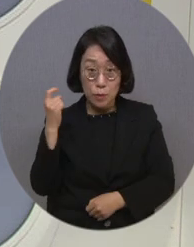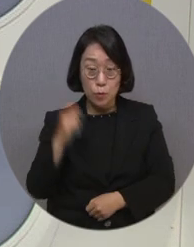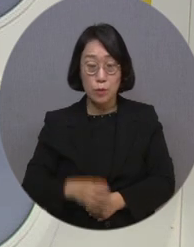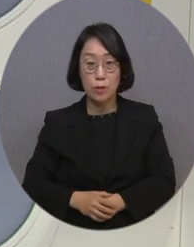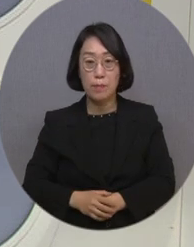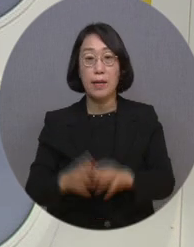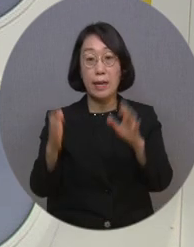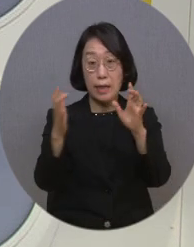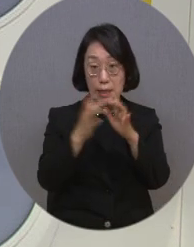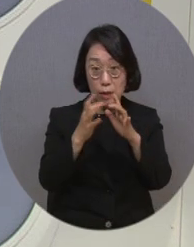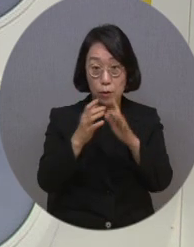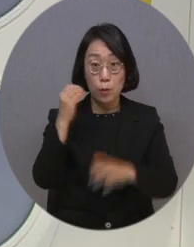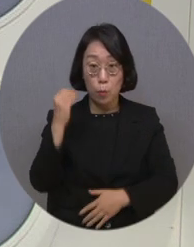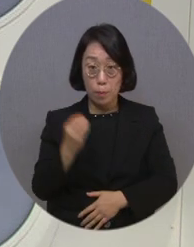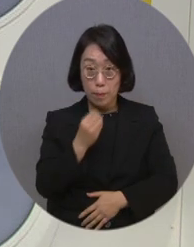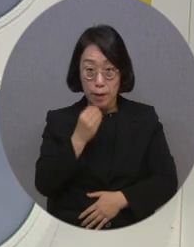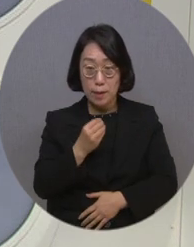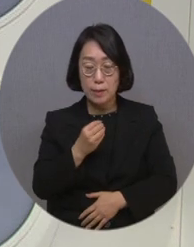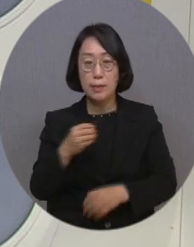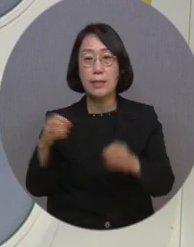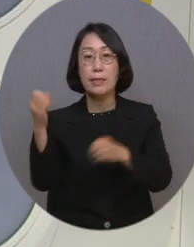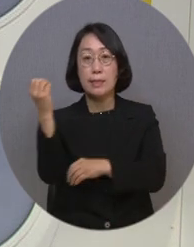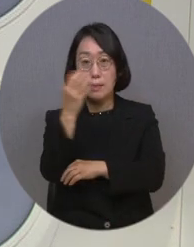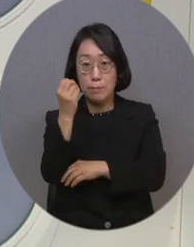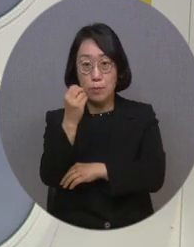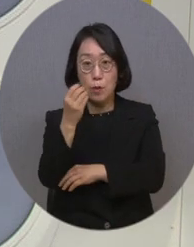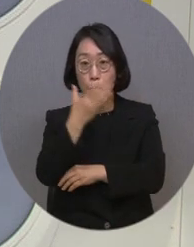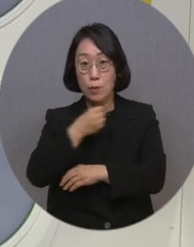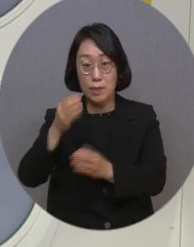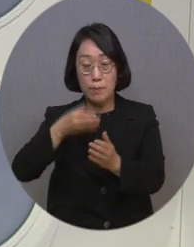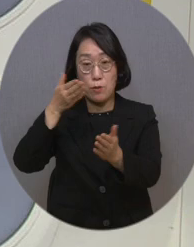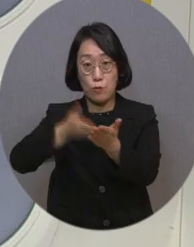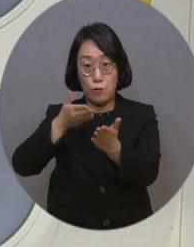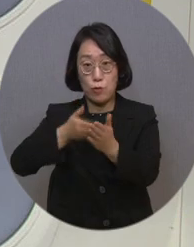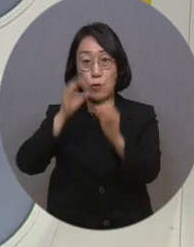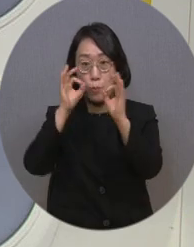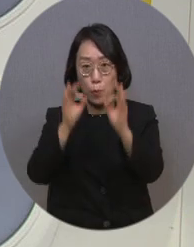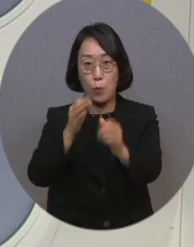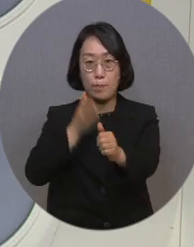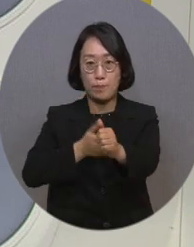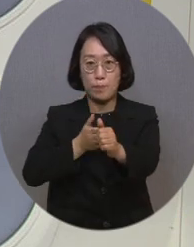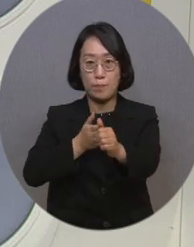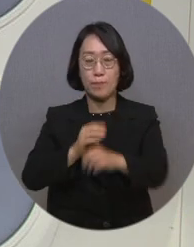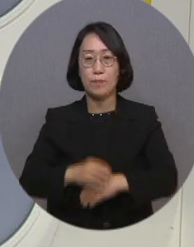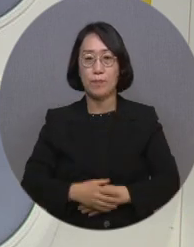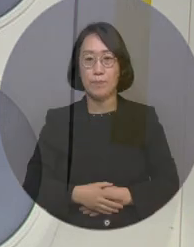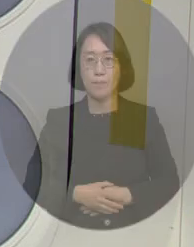사항은 웰피어뉴스 홈페이지와 장애인신문, 복지TV 뉴스를 통해 확인할 수 있습니다.